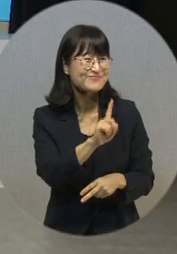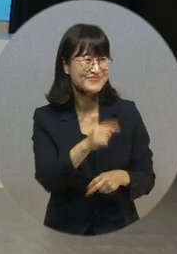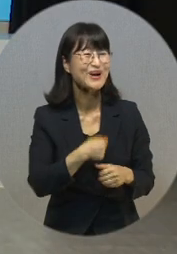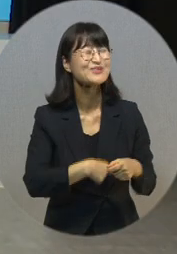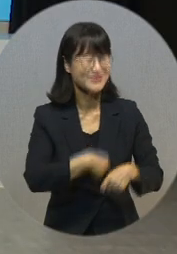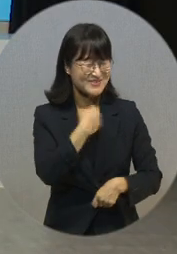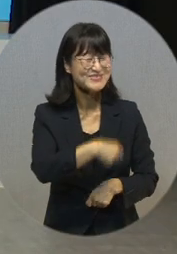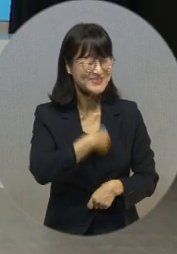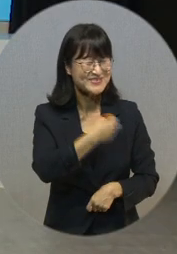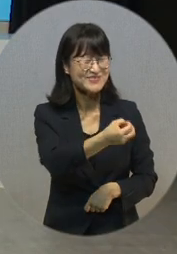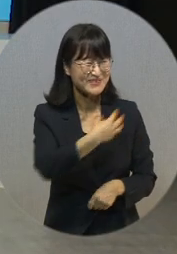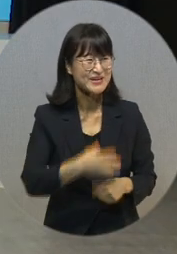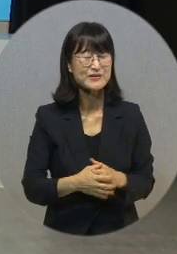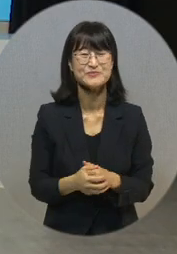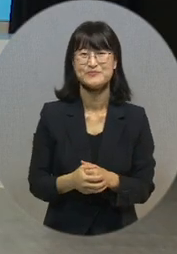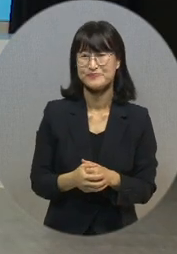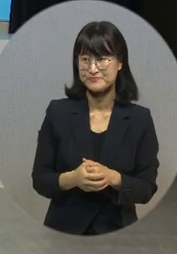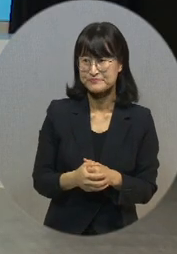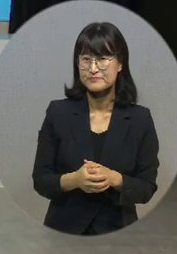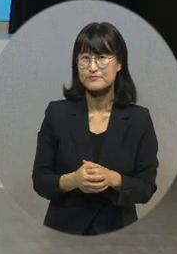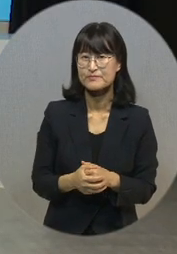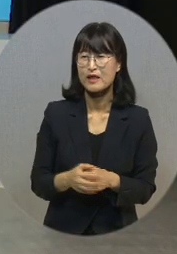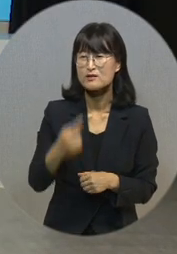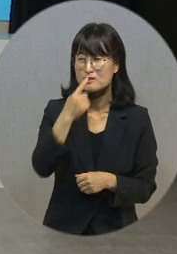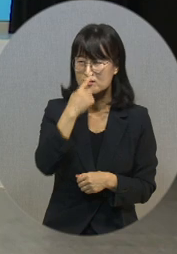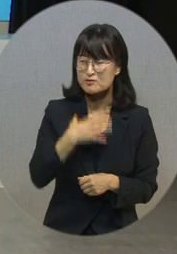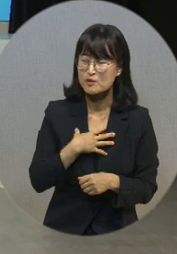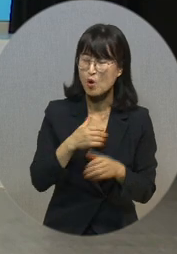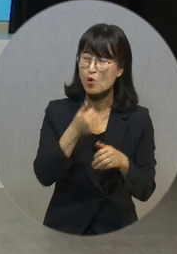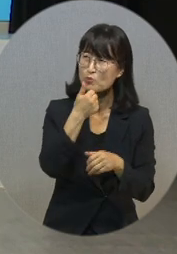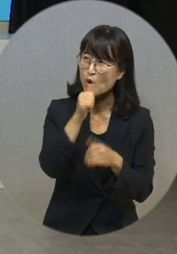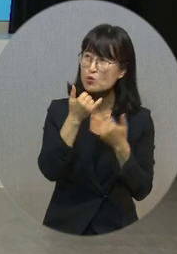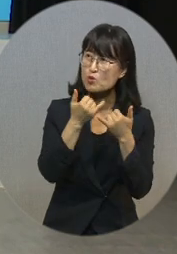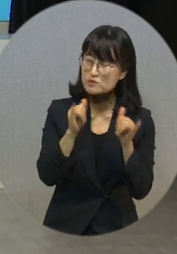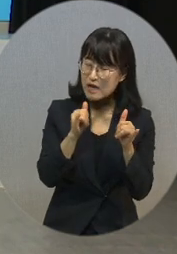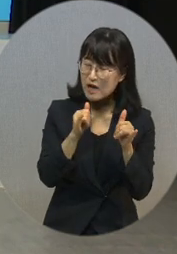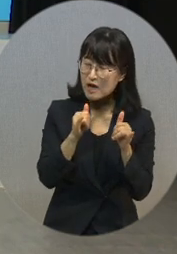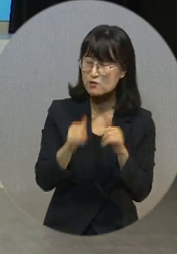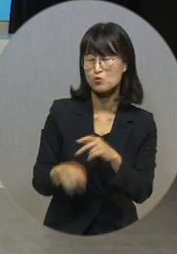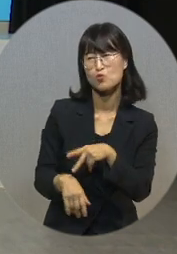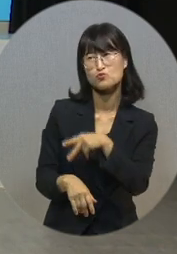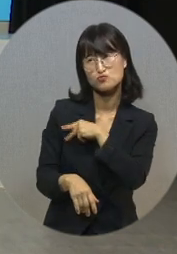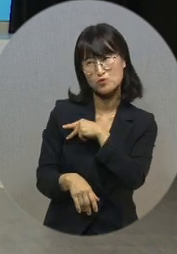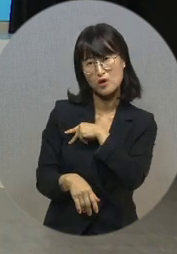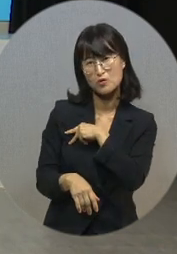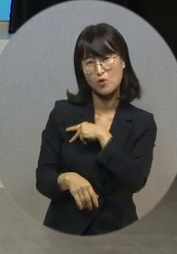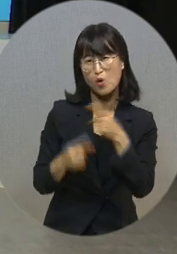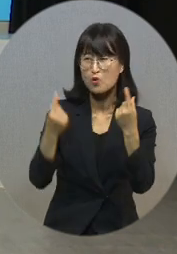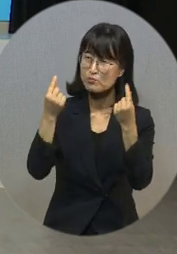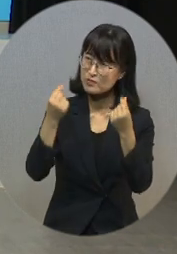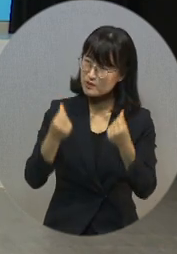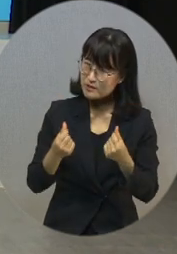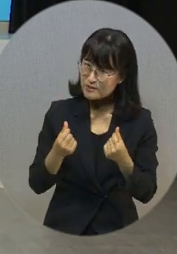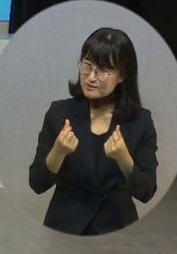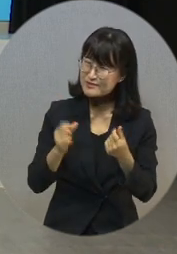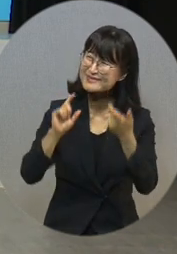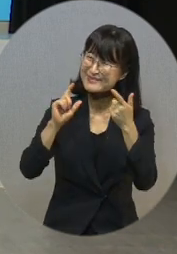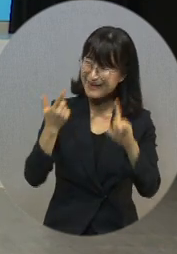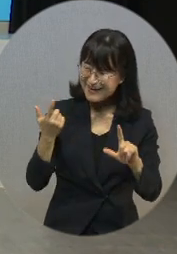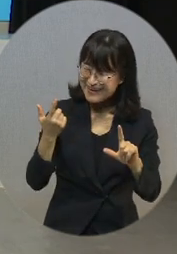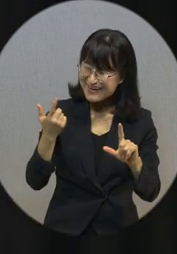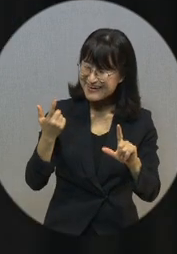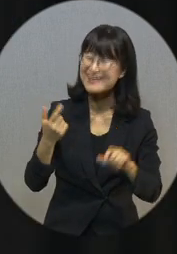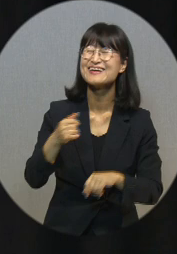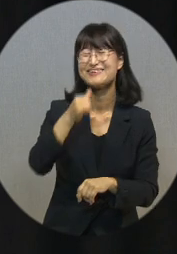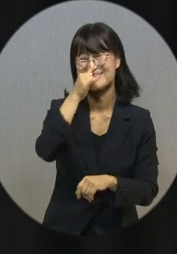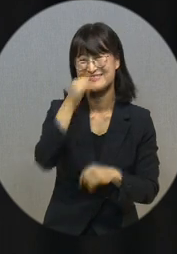솔직하게. 예. 네. 좀 변호사랑 국회의원이 네. 사실은 비슷하면서도 다른 부분이 많고요.